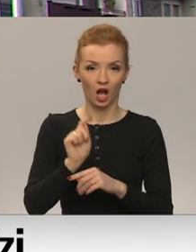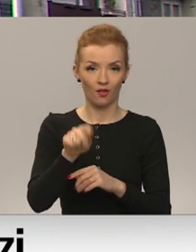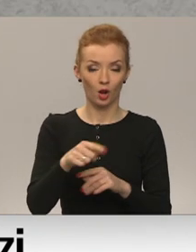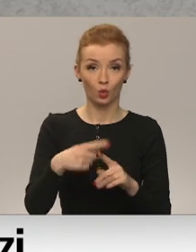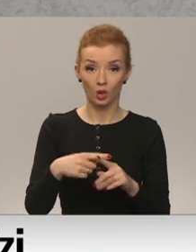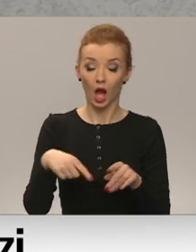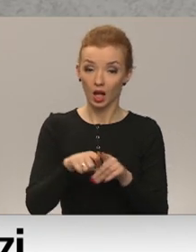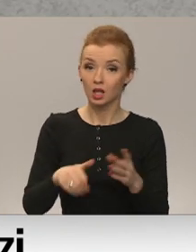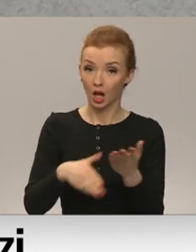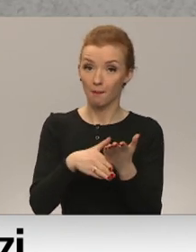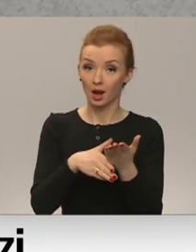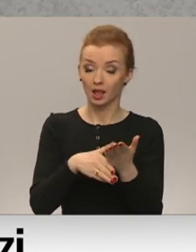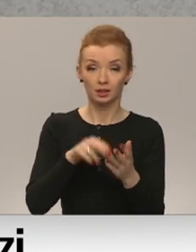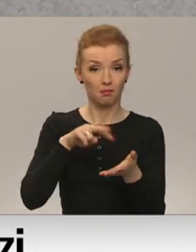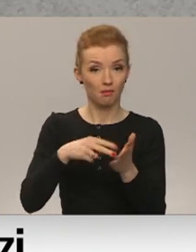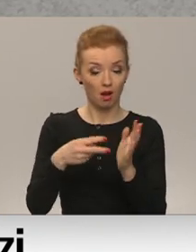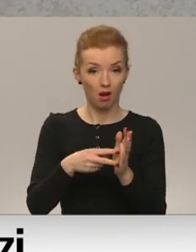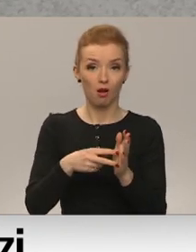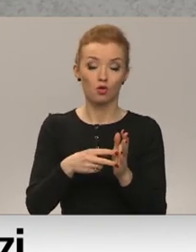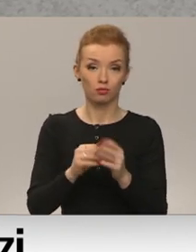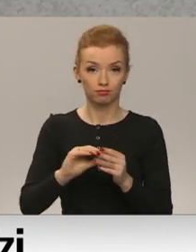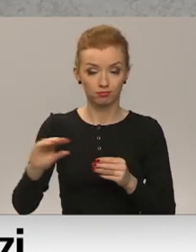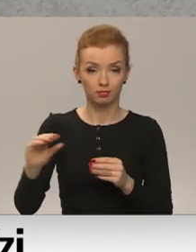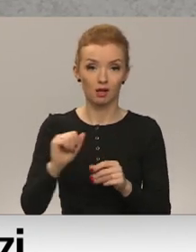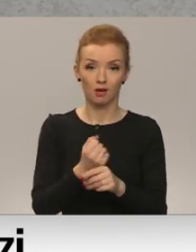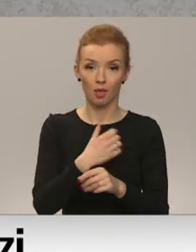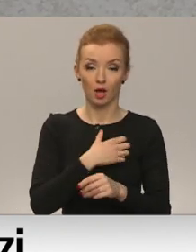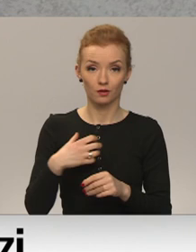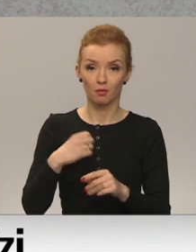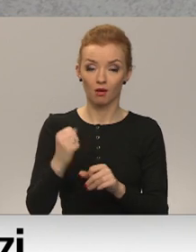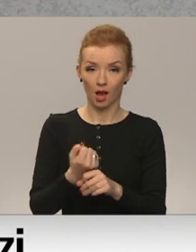pašvaldībām jārīkojas, paredzot līdzekļus gan pašvaldības, gan